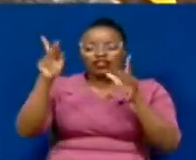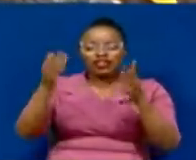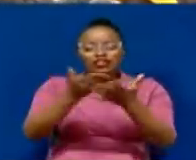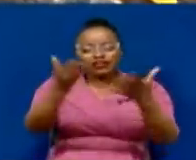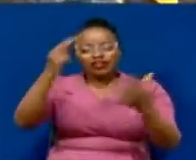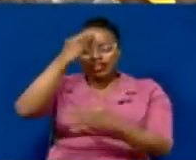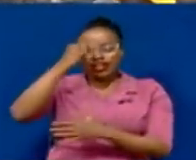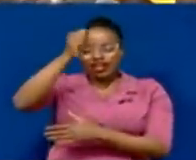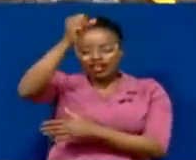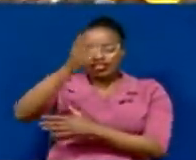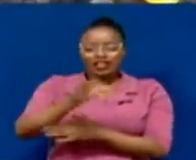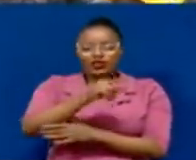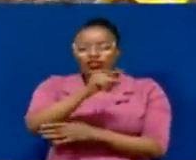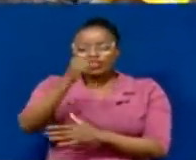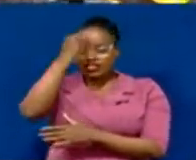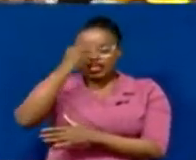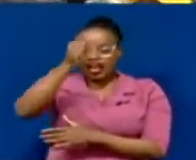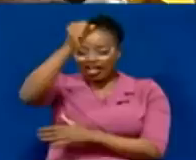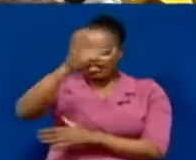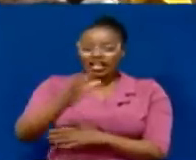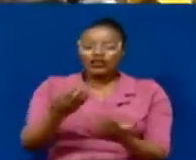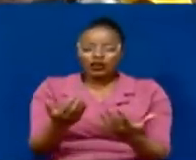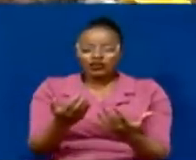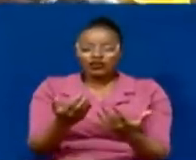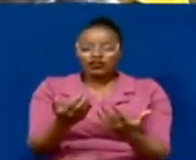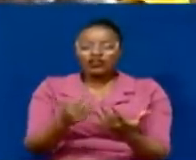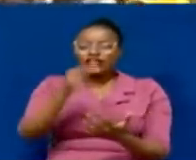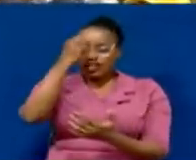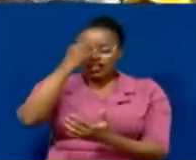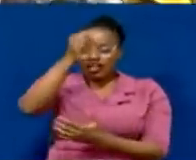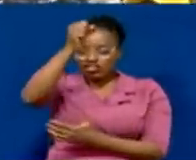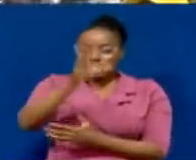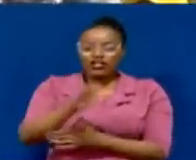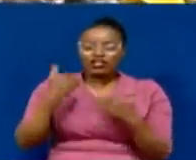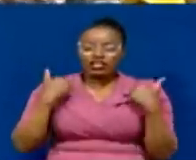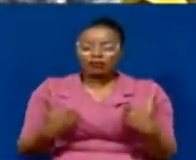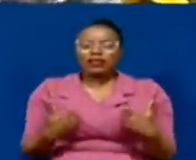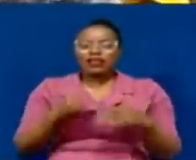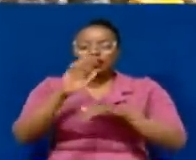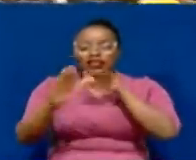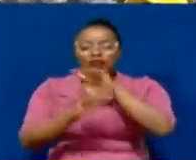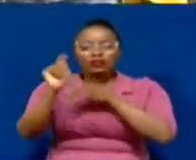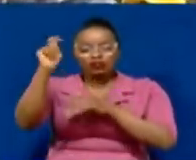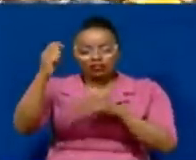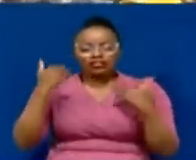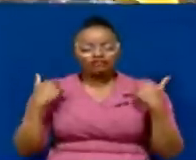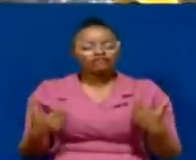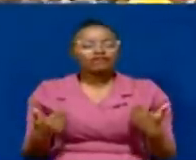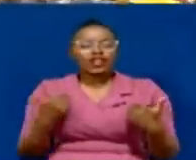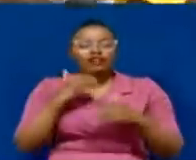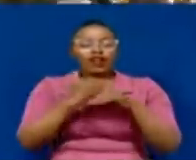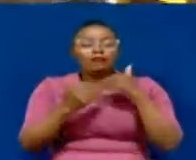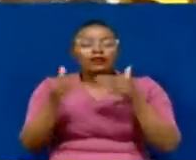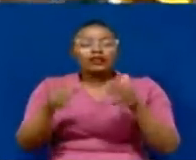hapa Kajiado. Hii Kajiado. That's all on. Hii Kajiado, mimi nikiwa deputy president,